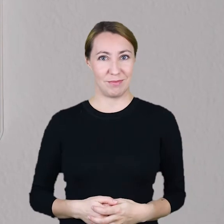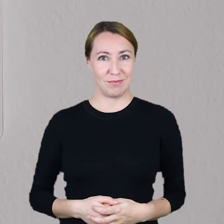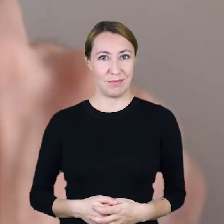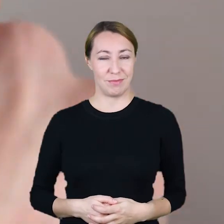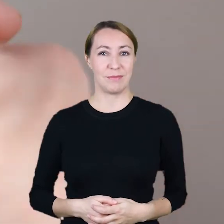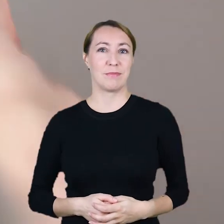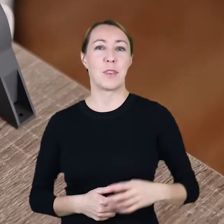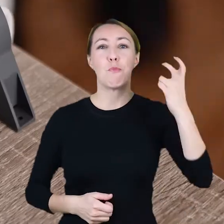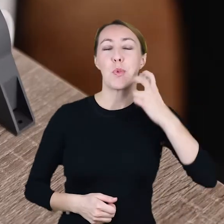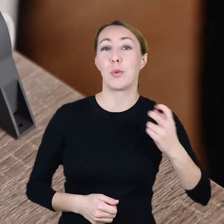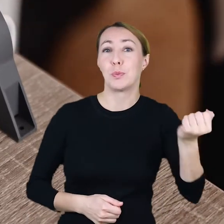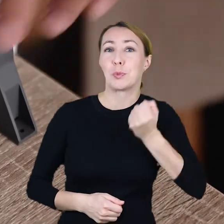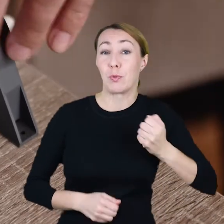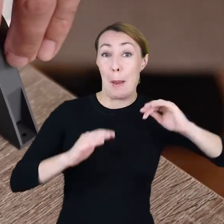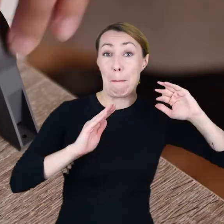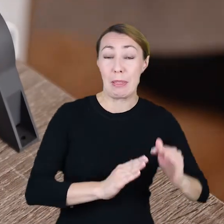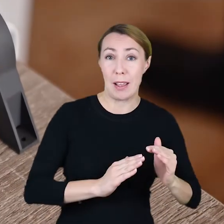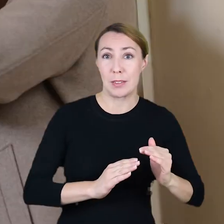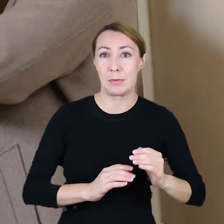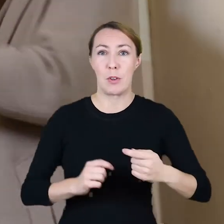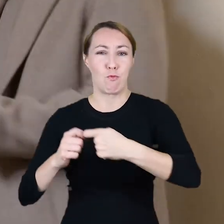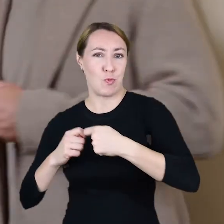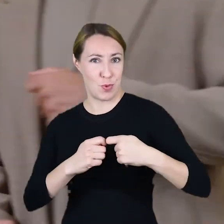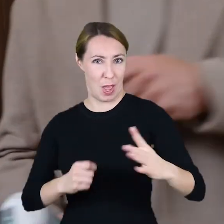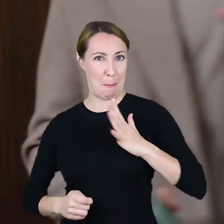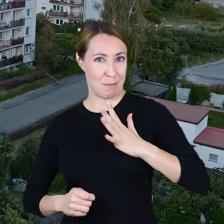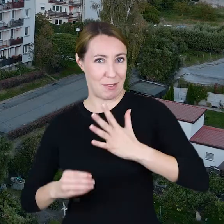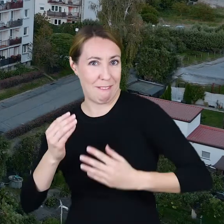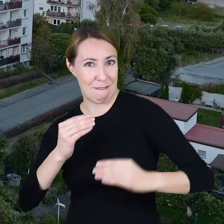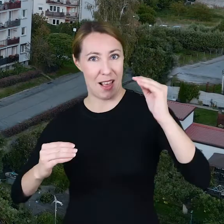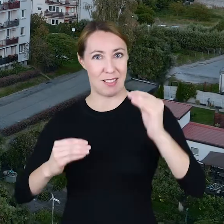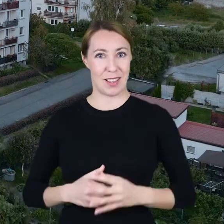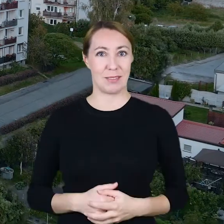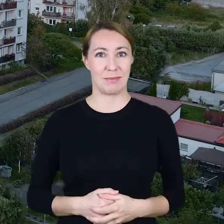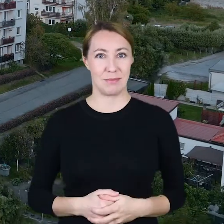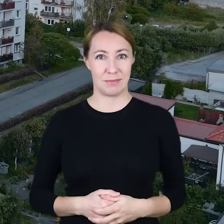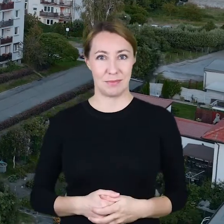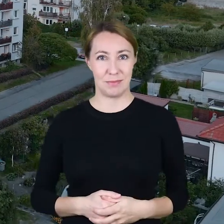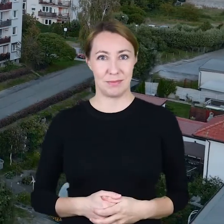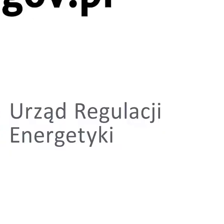Zmniejszając zużycie energii, zwiększasz nasze wspólne bezpieczeństwo.